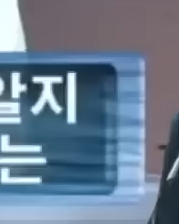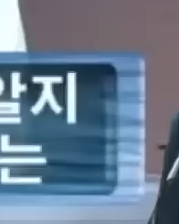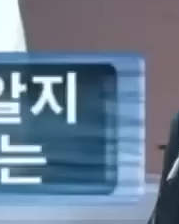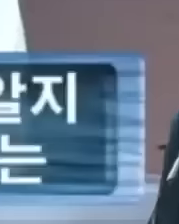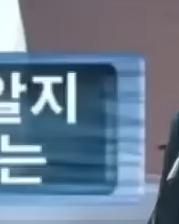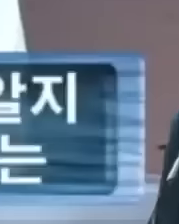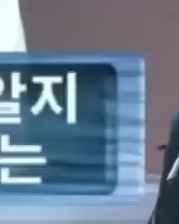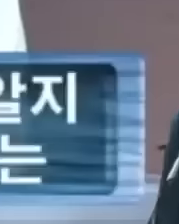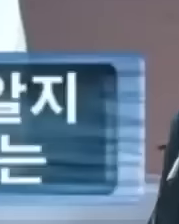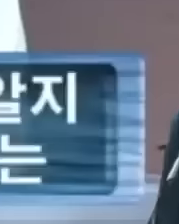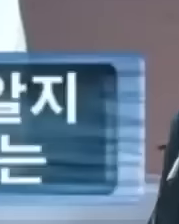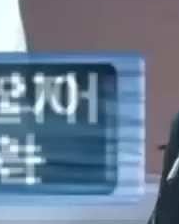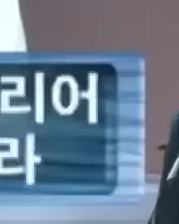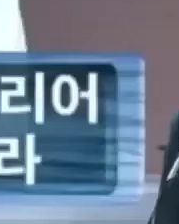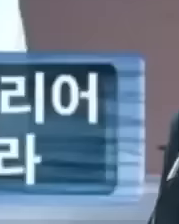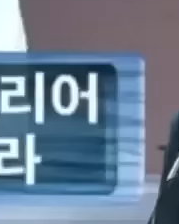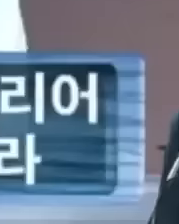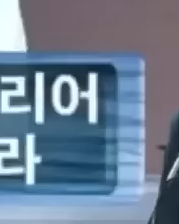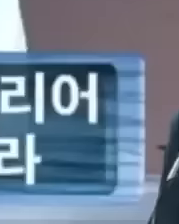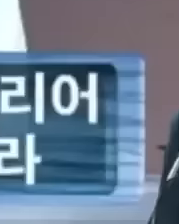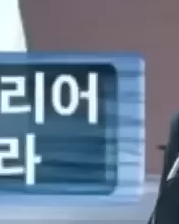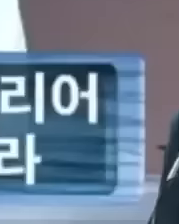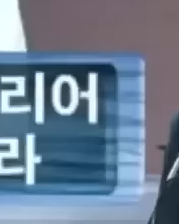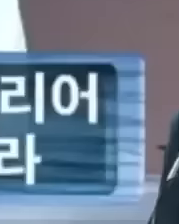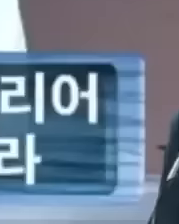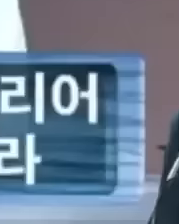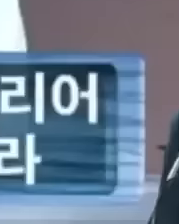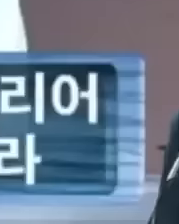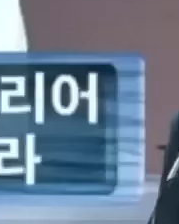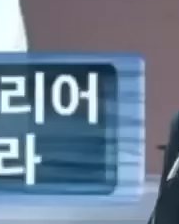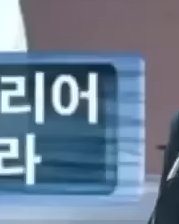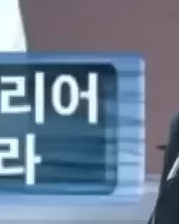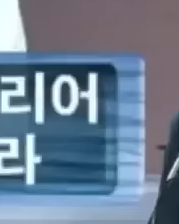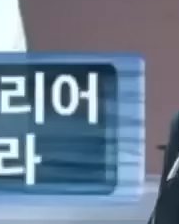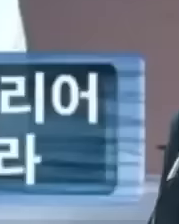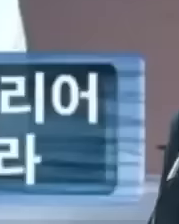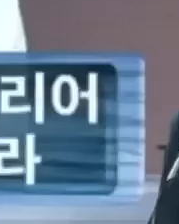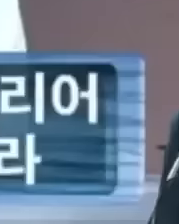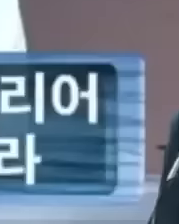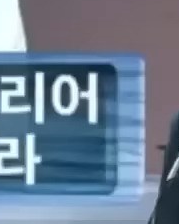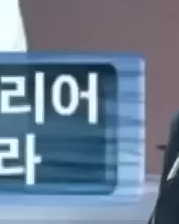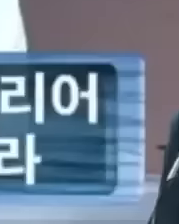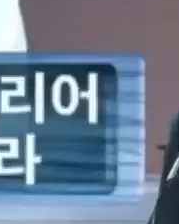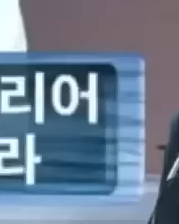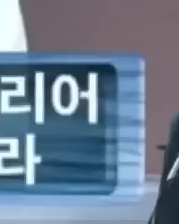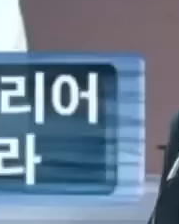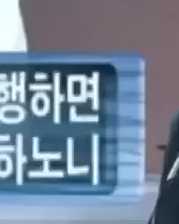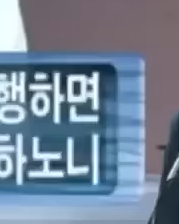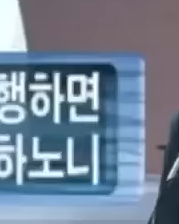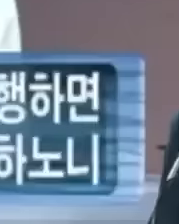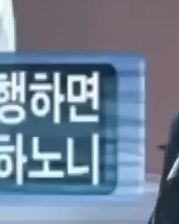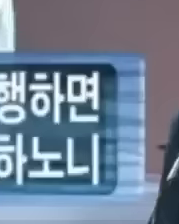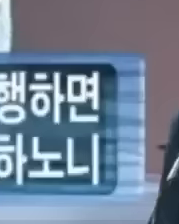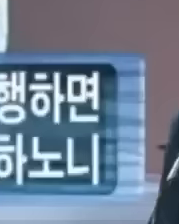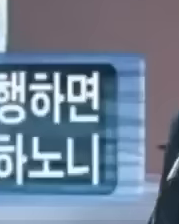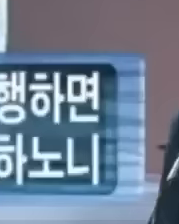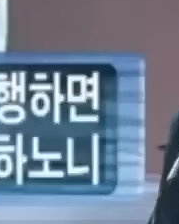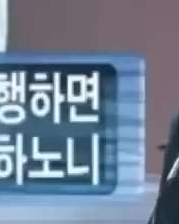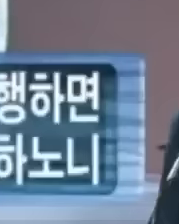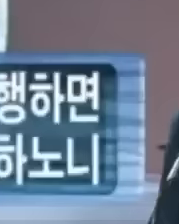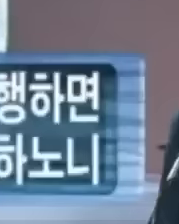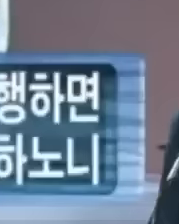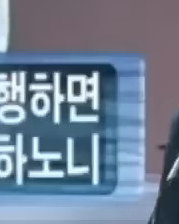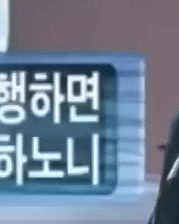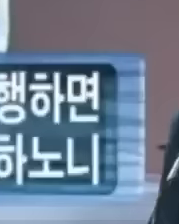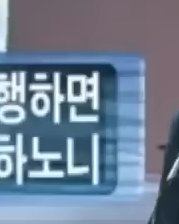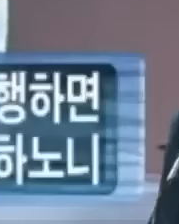못하노니 곧 내가 원하는 것은 행하지 아니하고 도리어 미워하는 것을 행함이라. 만일